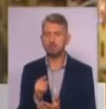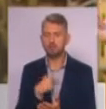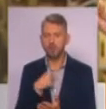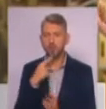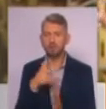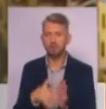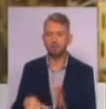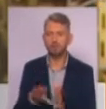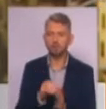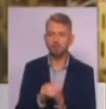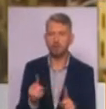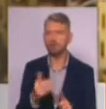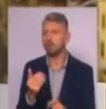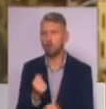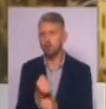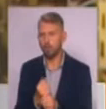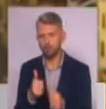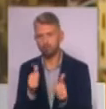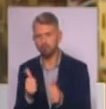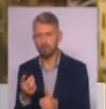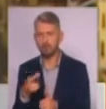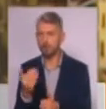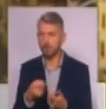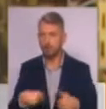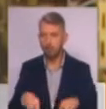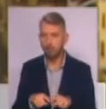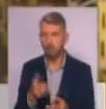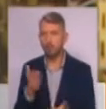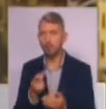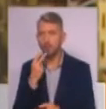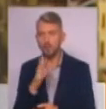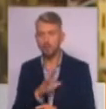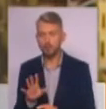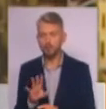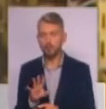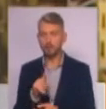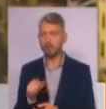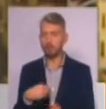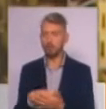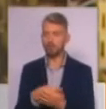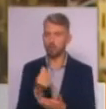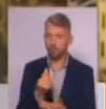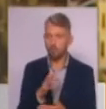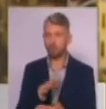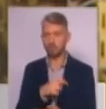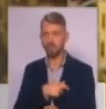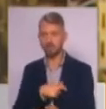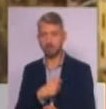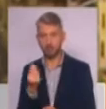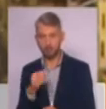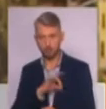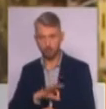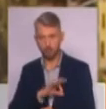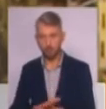гаразди, які ви робите для вашого округу, можливо, і не завжди саме за бюджетні кошти, а й депутатський фонд так само